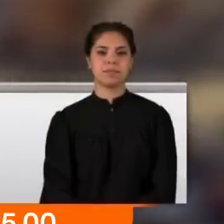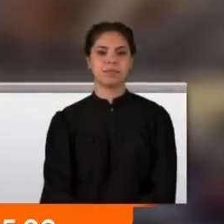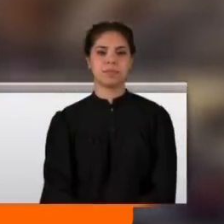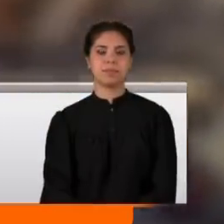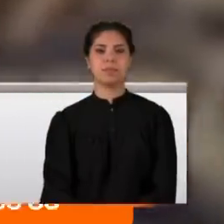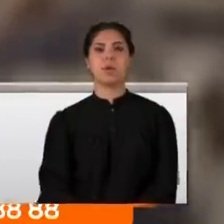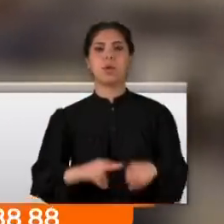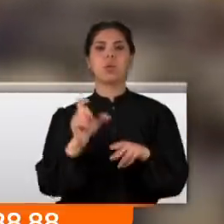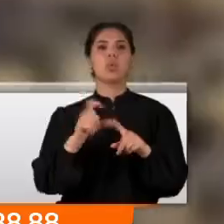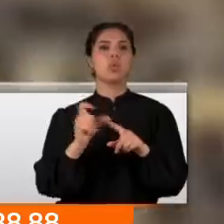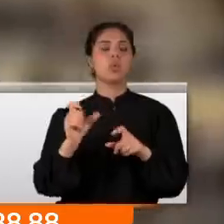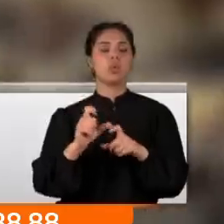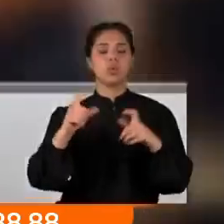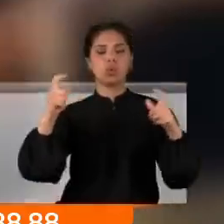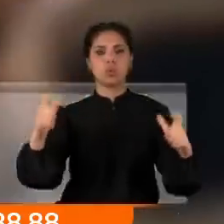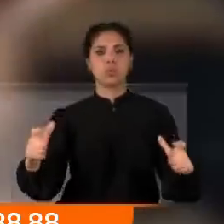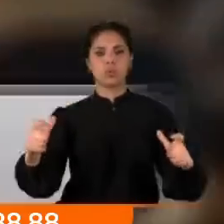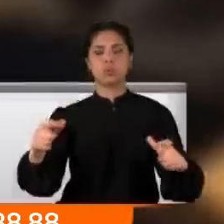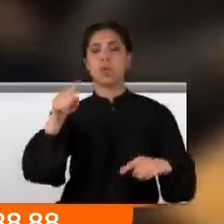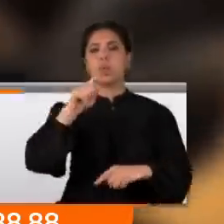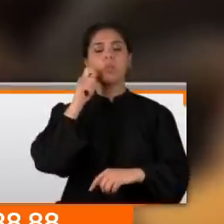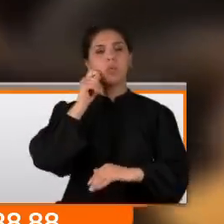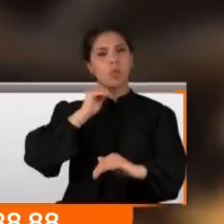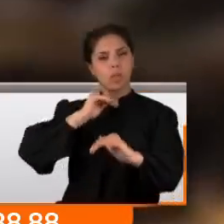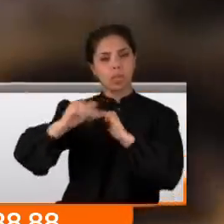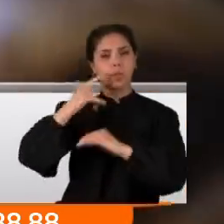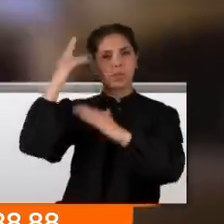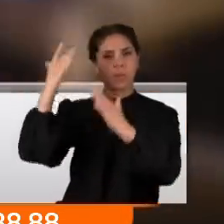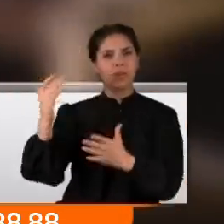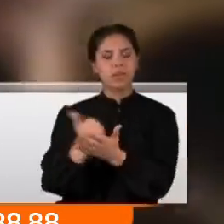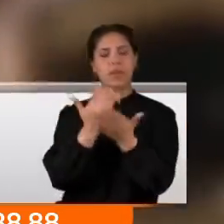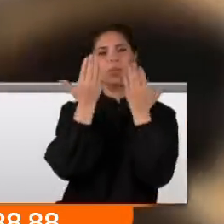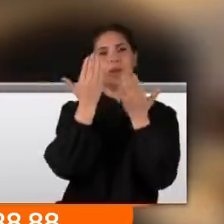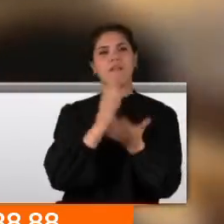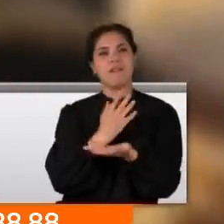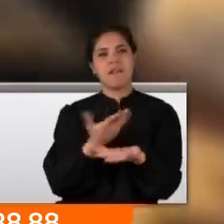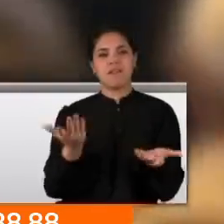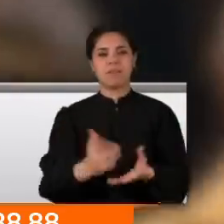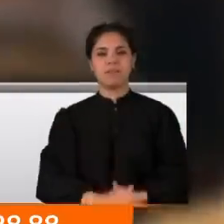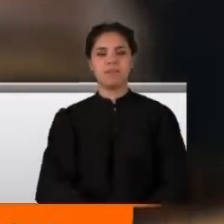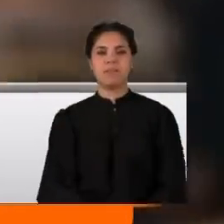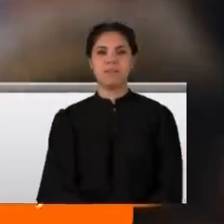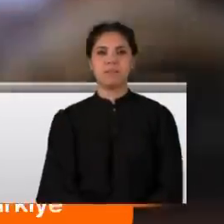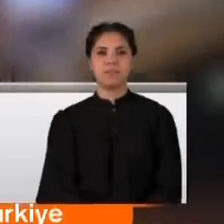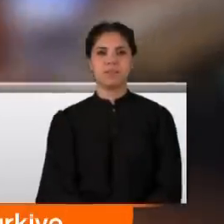Kudüs'te mescid-i aksa'ya toplanan müslümanlarsa Erdoğan'ın Zaferini dualarla kutladı